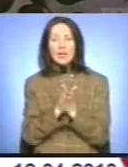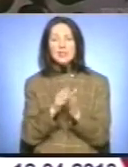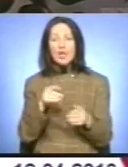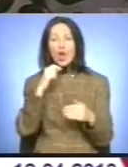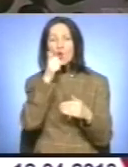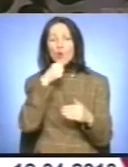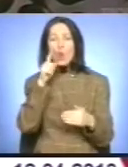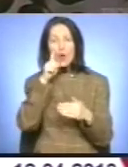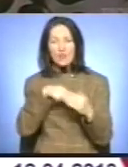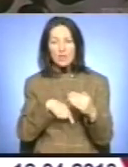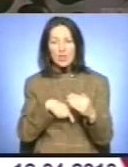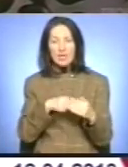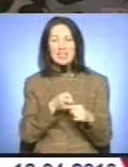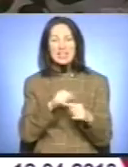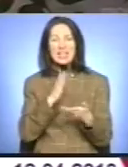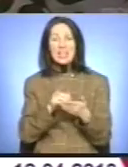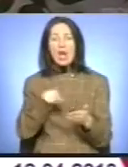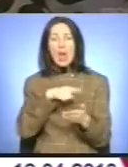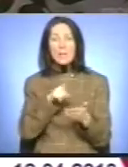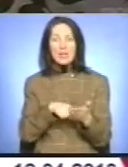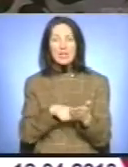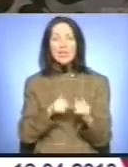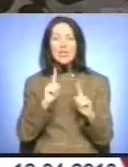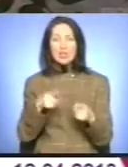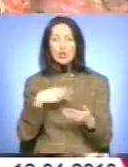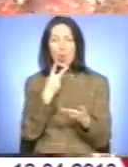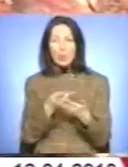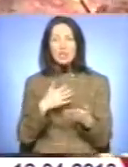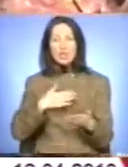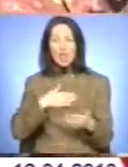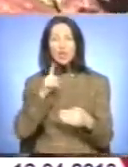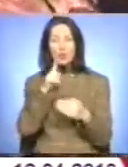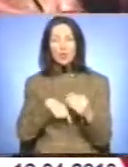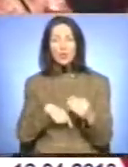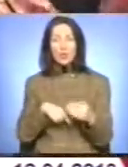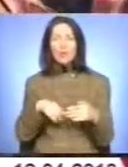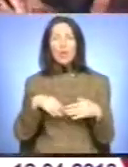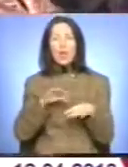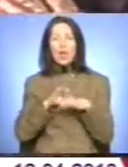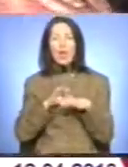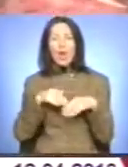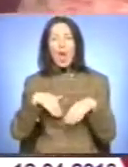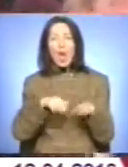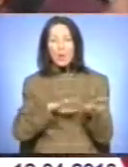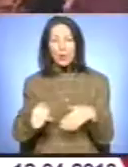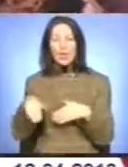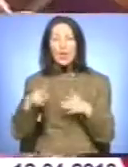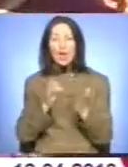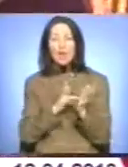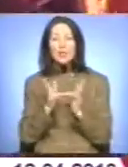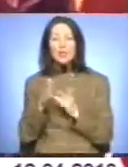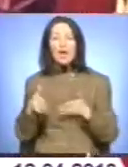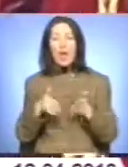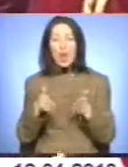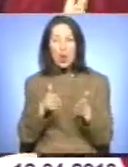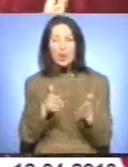церква греко-католицька, тобто це є питання також дійсно показати нашу віру. Пройде хресна хода традиційним маршрутом. Від Катедрального собору,